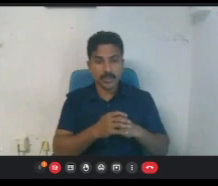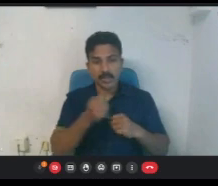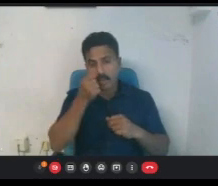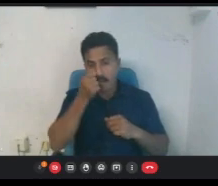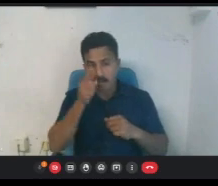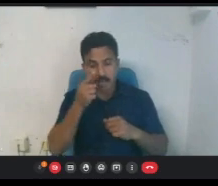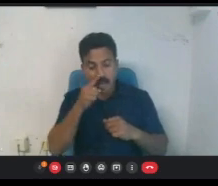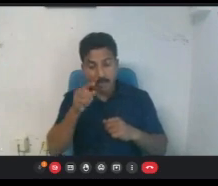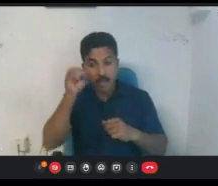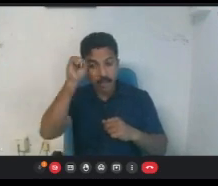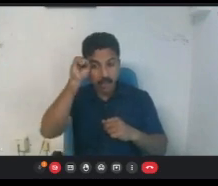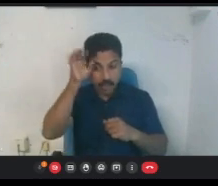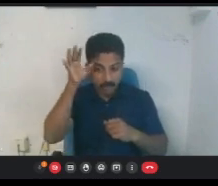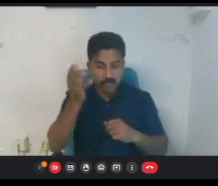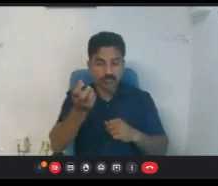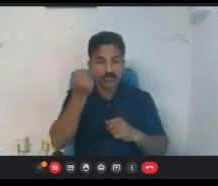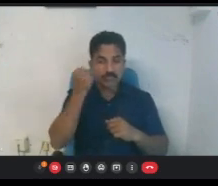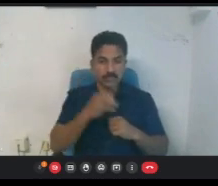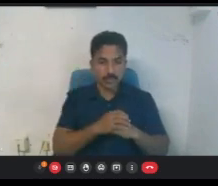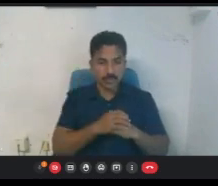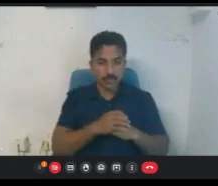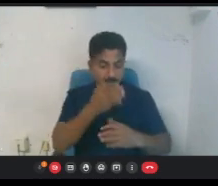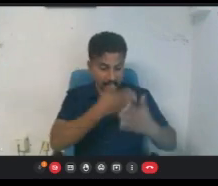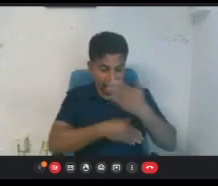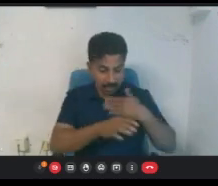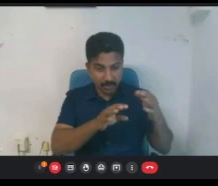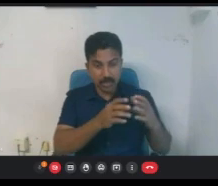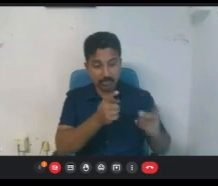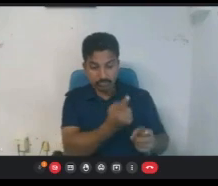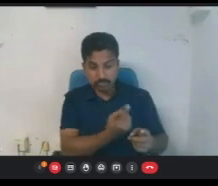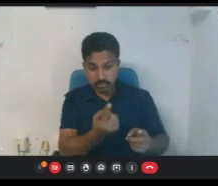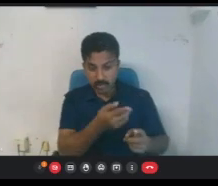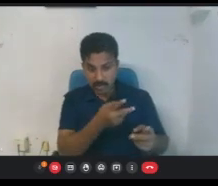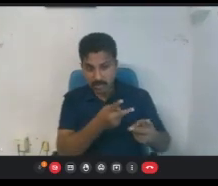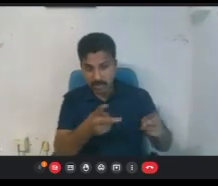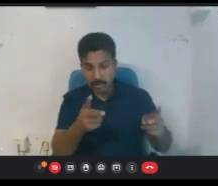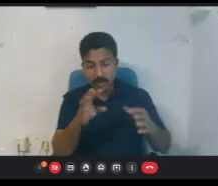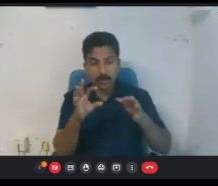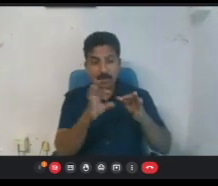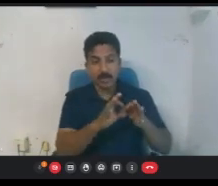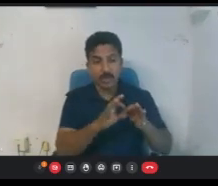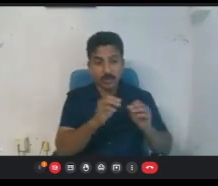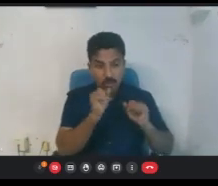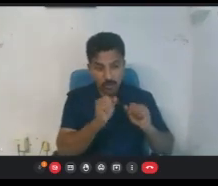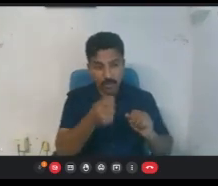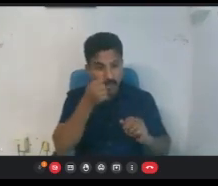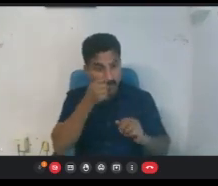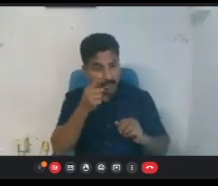അവയർനെസ്. അപ്പോൾ ഓരോ തരം ഭിന്നശേഷി വിഭാഗങ്ങളെ സംബന്ധിച്ചും അത്തരം കുട്ടികളുടെ